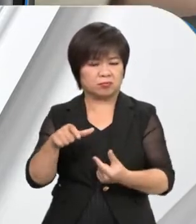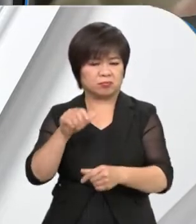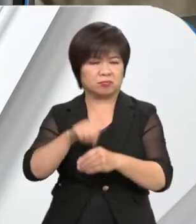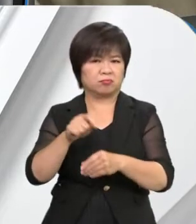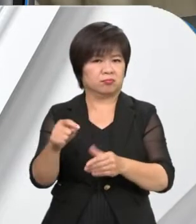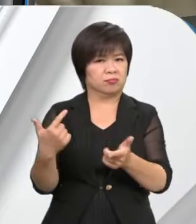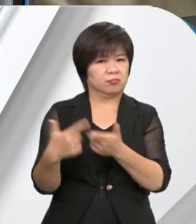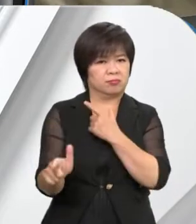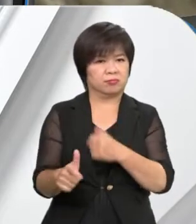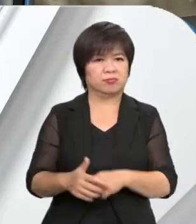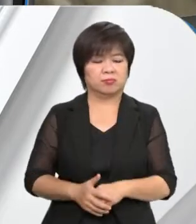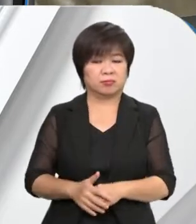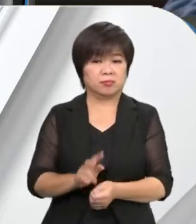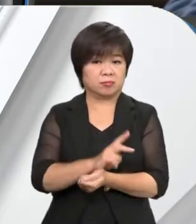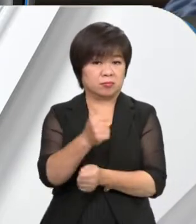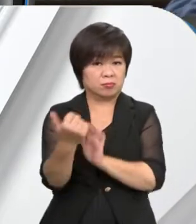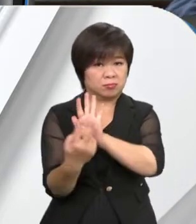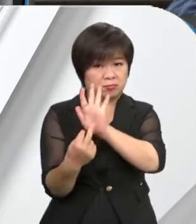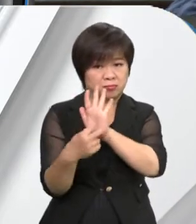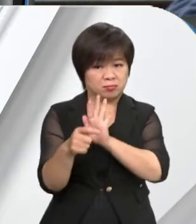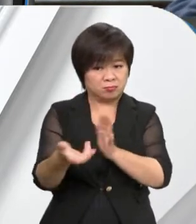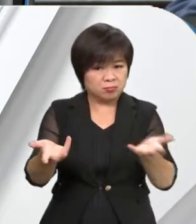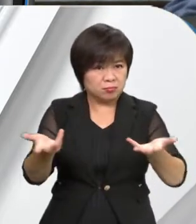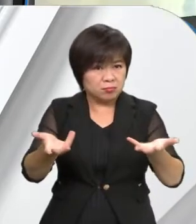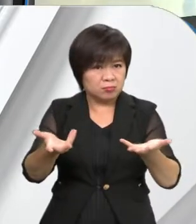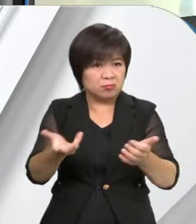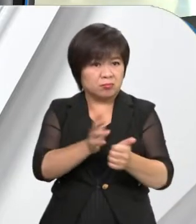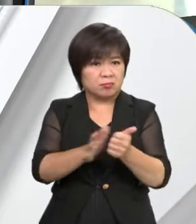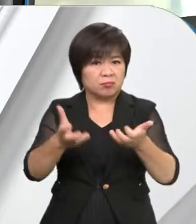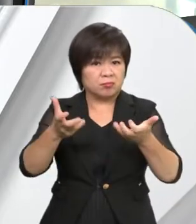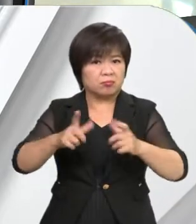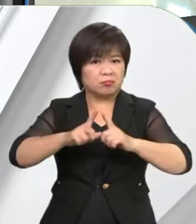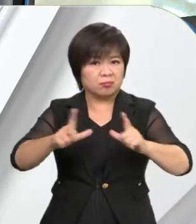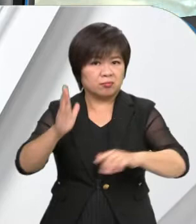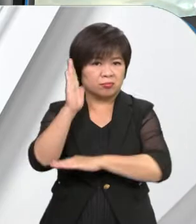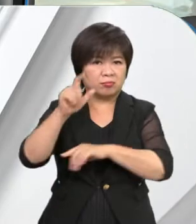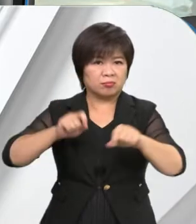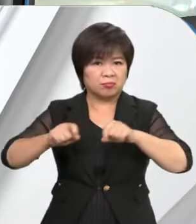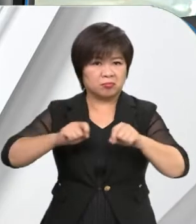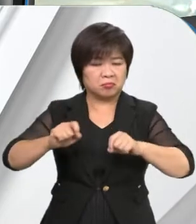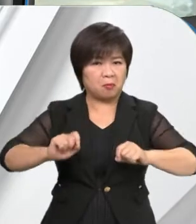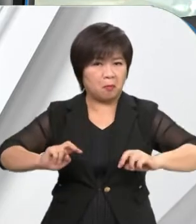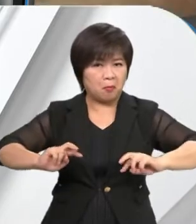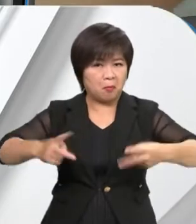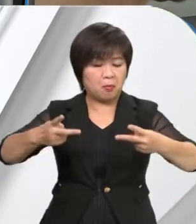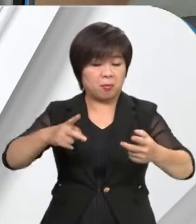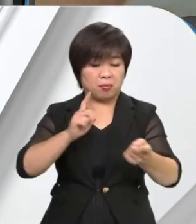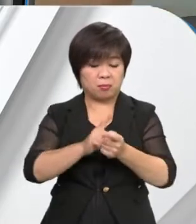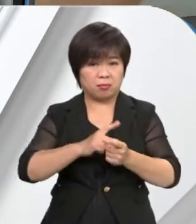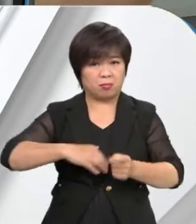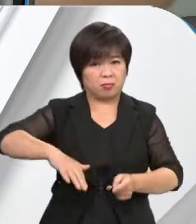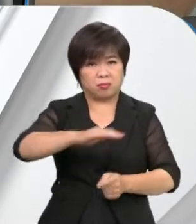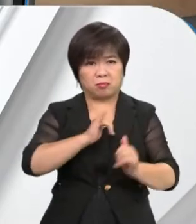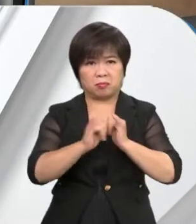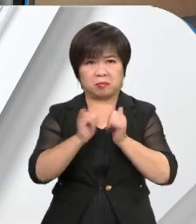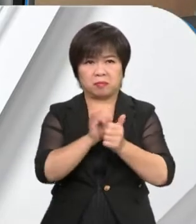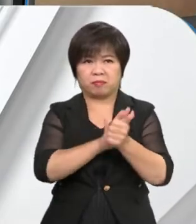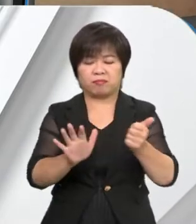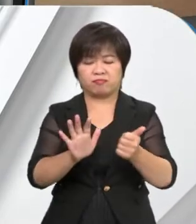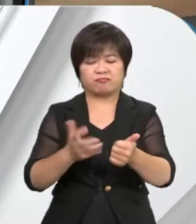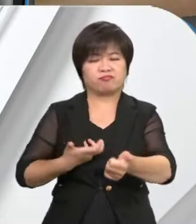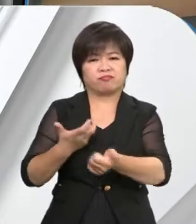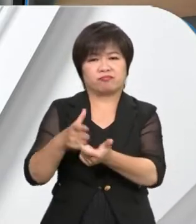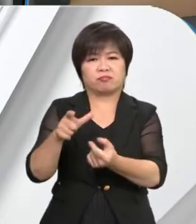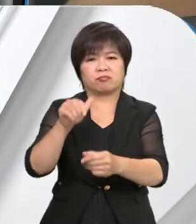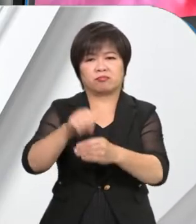范围。林维洲认为两个案呢算是重大政策改变，对全民主党太强强，人党